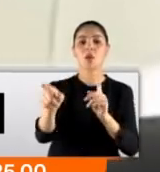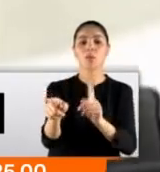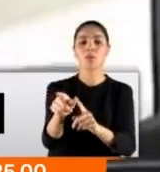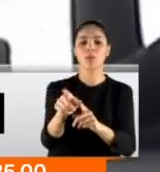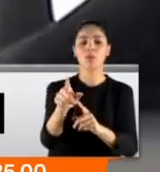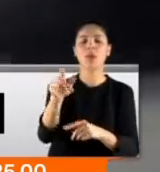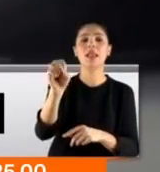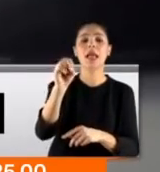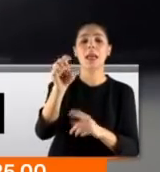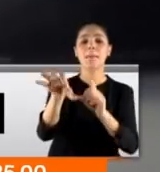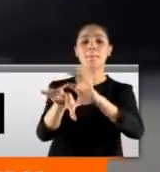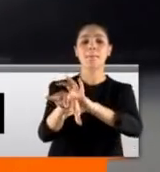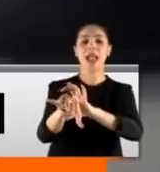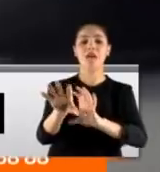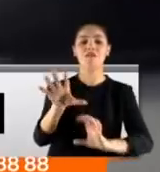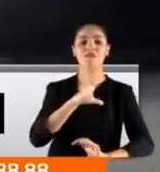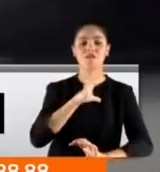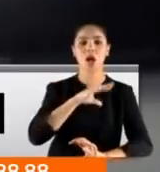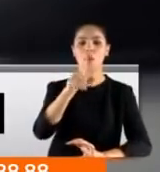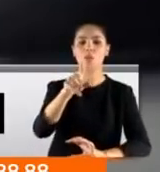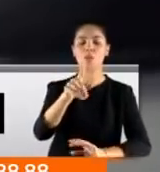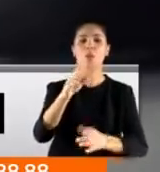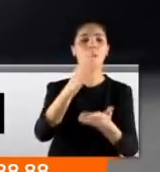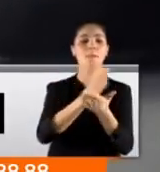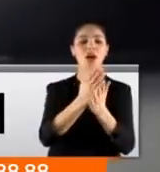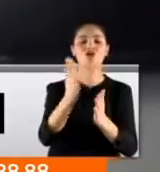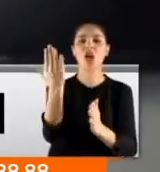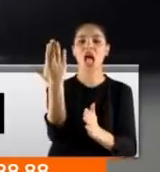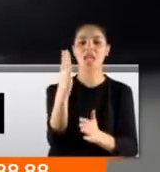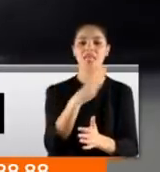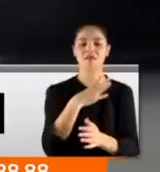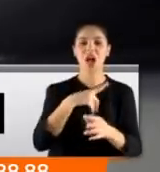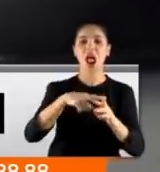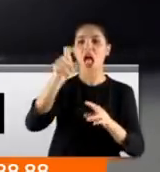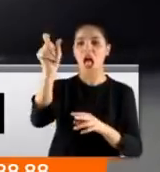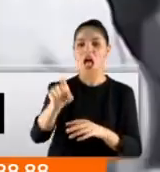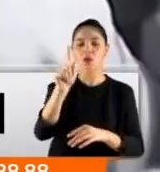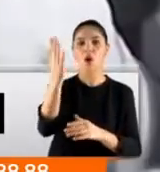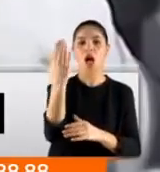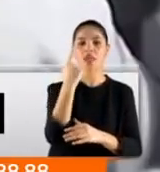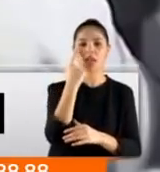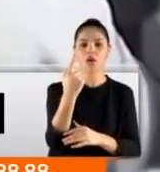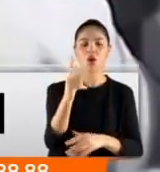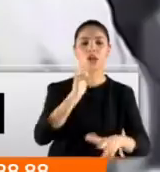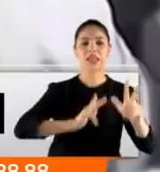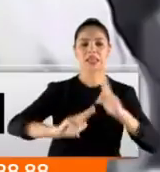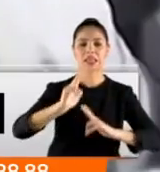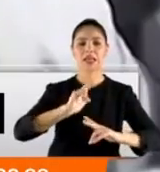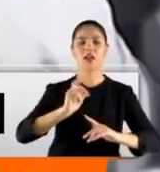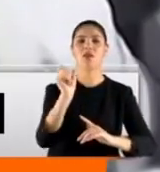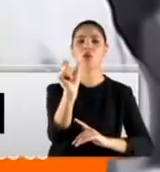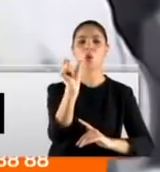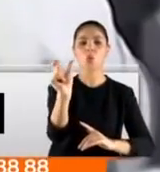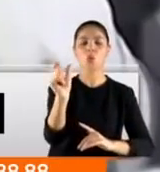yansıtıcı bileklik dikkatlerden kaçmadı. Bu parçanın bir ayna olduğu ve astronotların bu ayna sayesinde kıyafetlerinde yazan